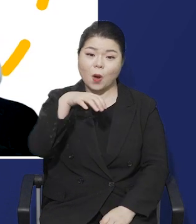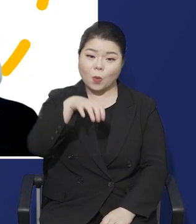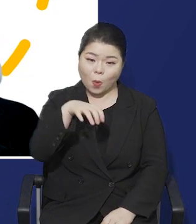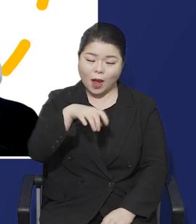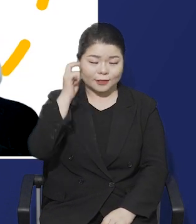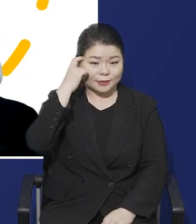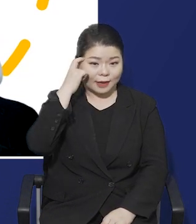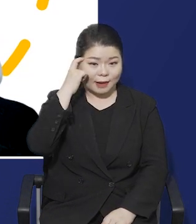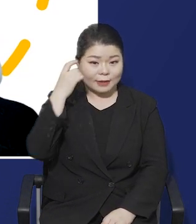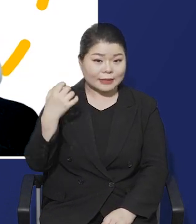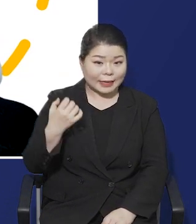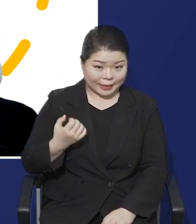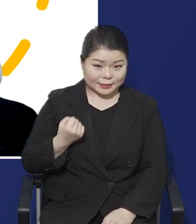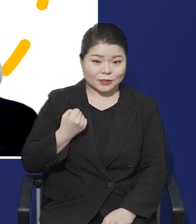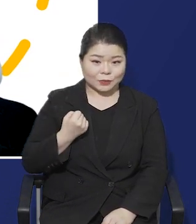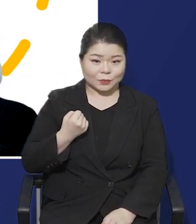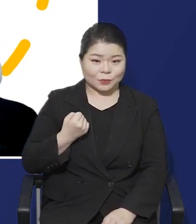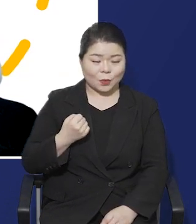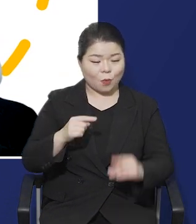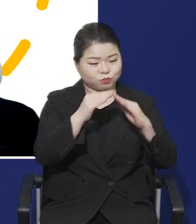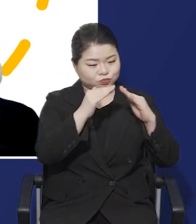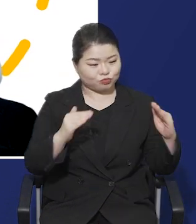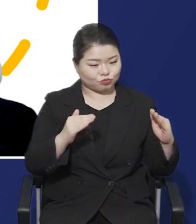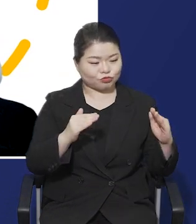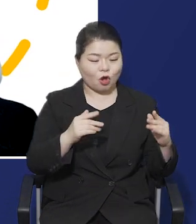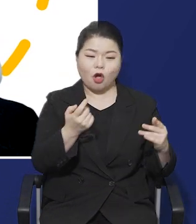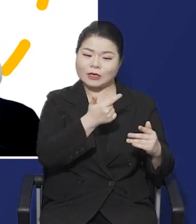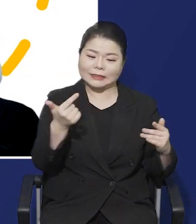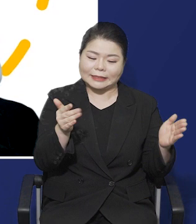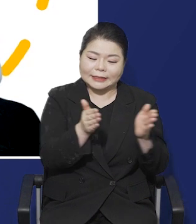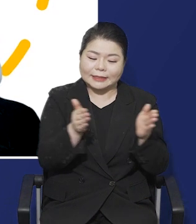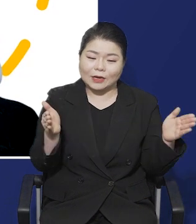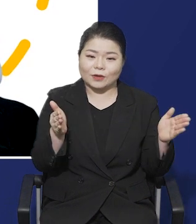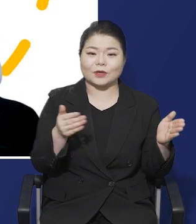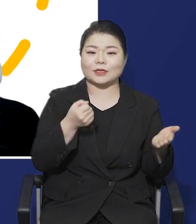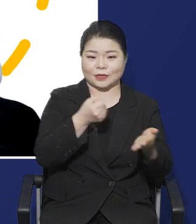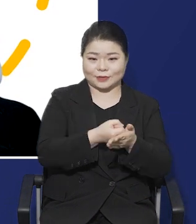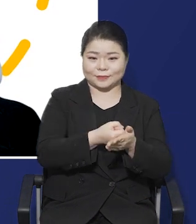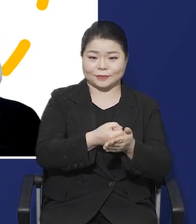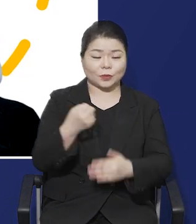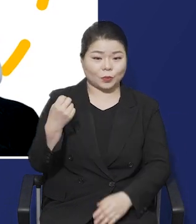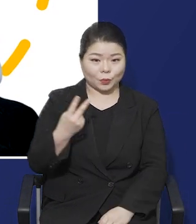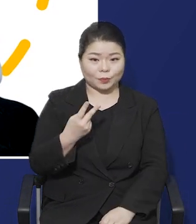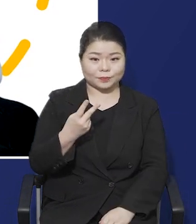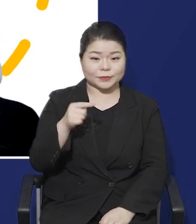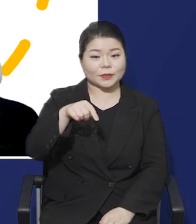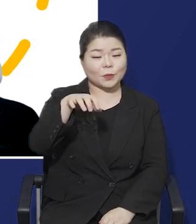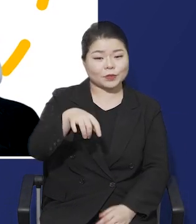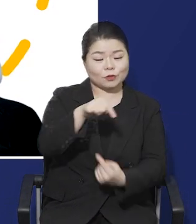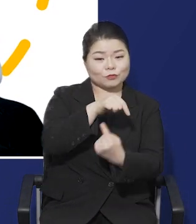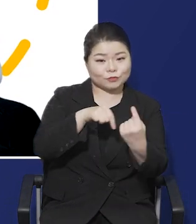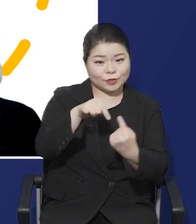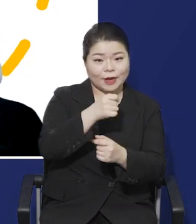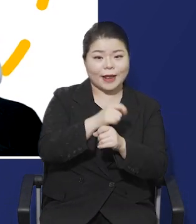고려를 해가지고 부수 규모를 결정을 하게 됩니다. 그리고 또한 여기에서